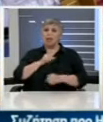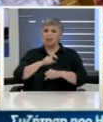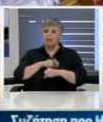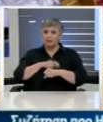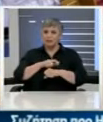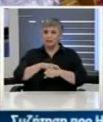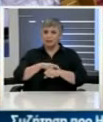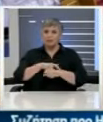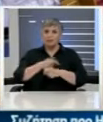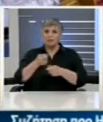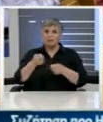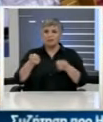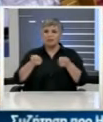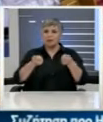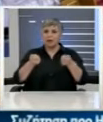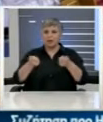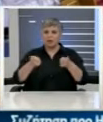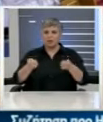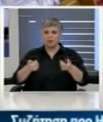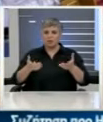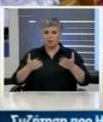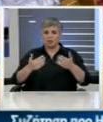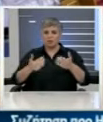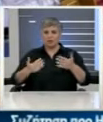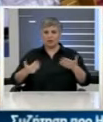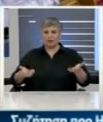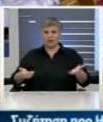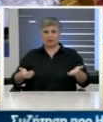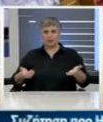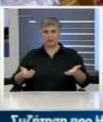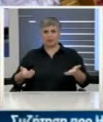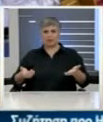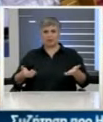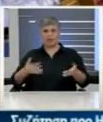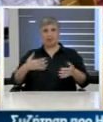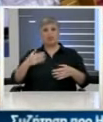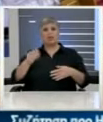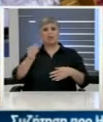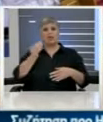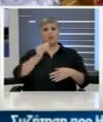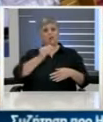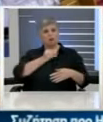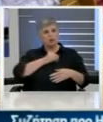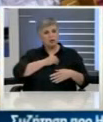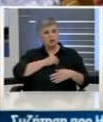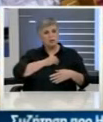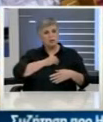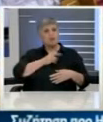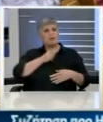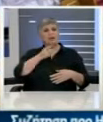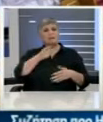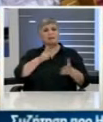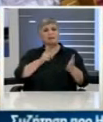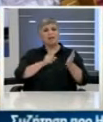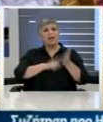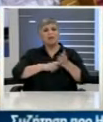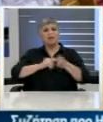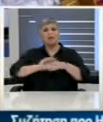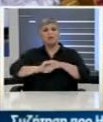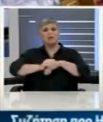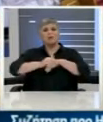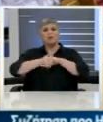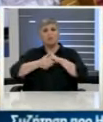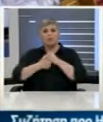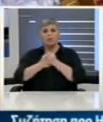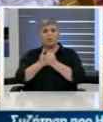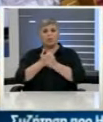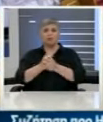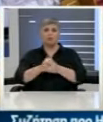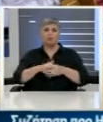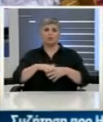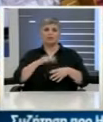εγ λυπάμαι πραγματικά και θα πρεπε να είστε τουλάχιστον πιο αντικειμενικός στα καθήκοντά σας δεν